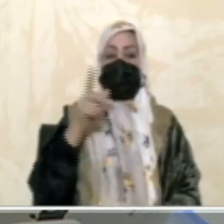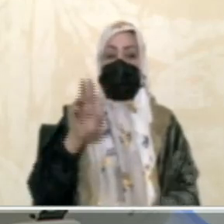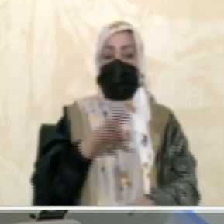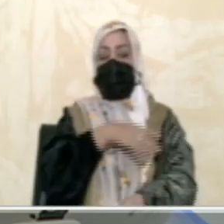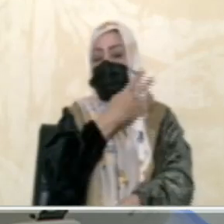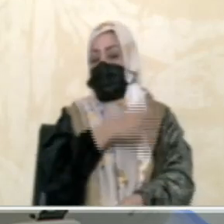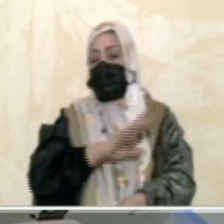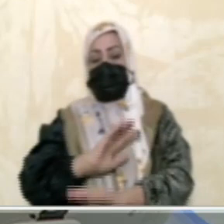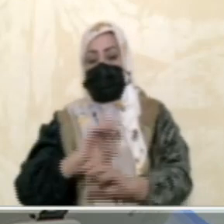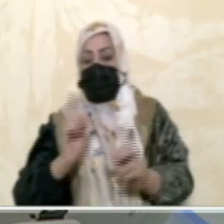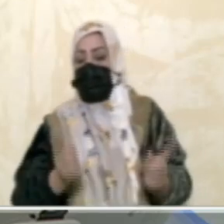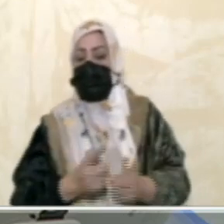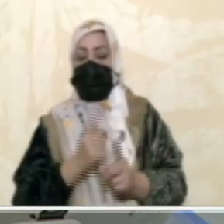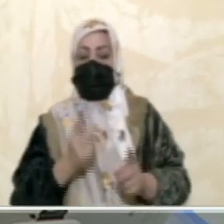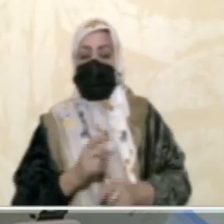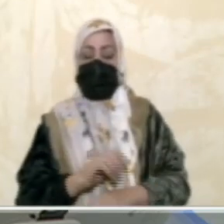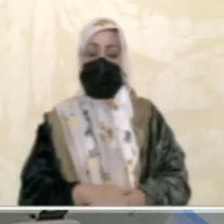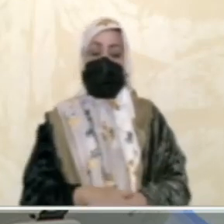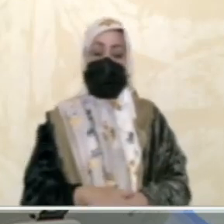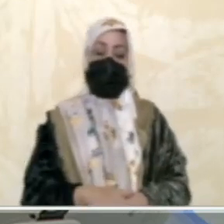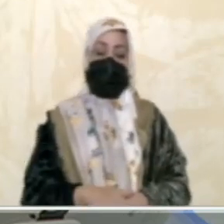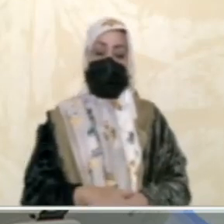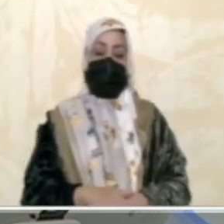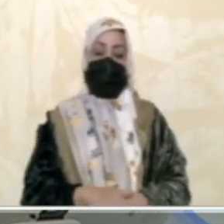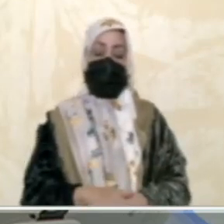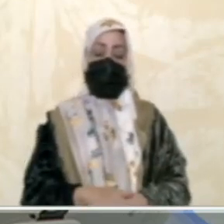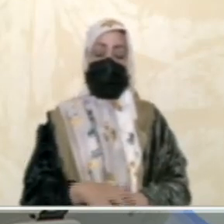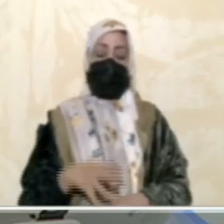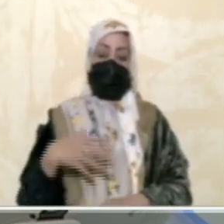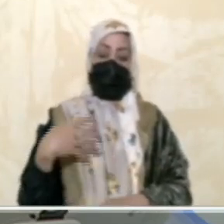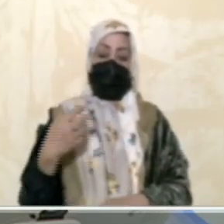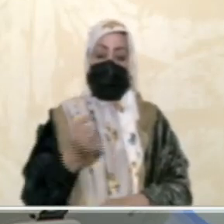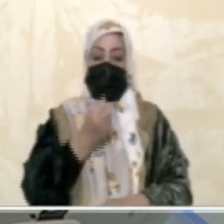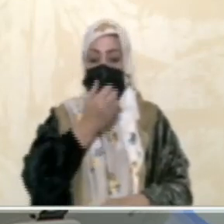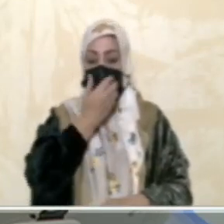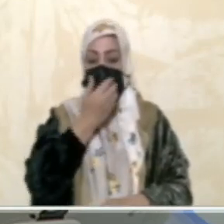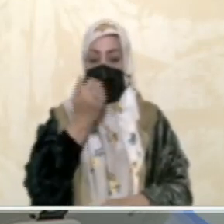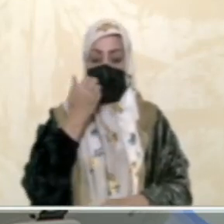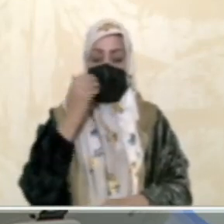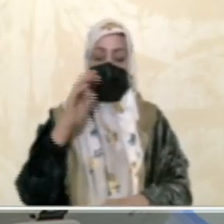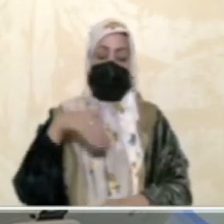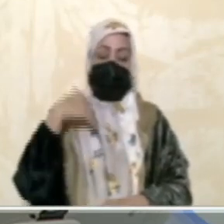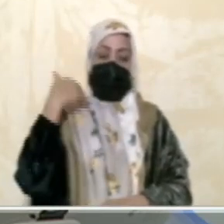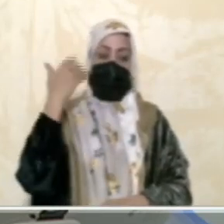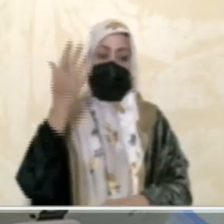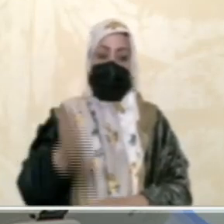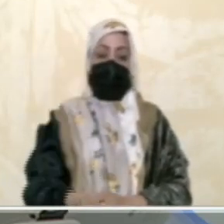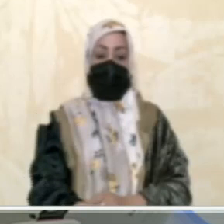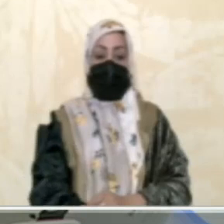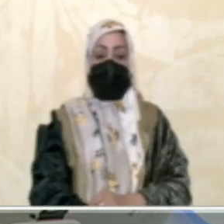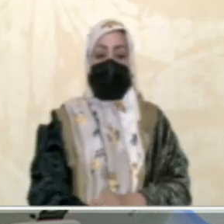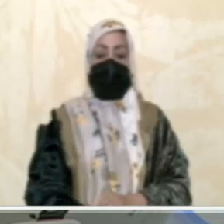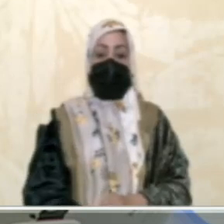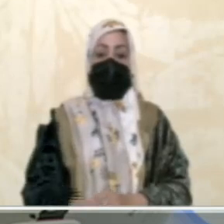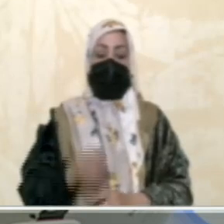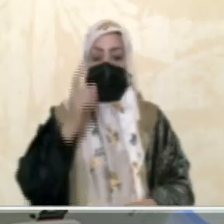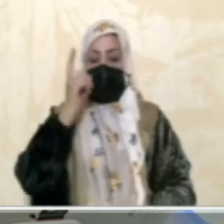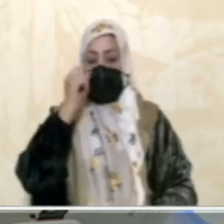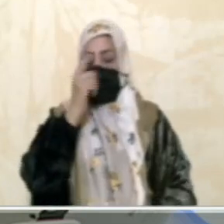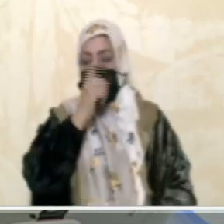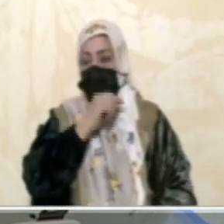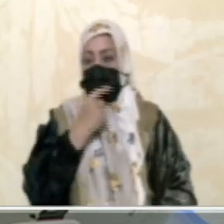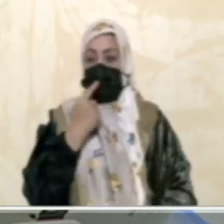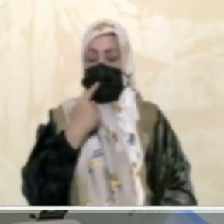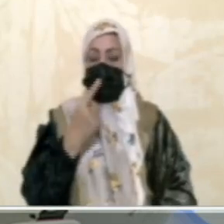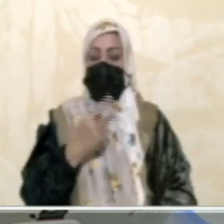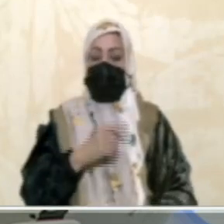اذا امكنه ان يقضي بعد ذلك ولم تكن القطر على مدار السنه لكن اذا كان قطره العين